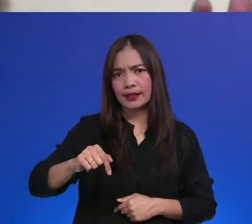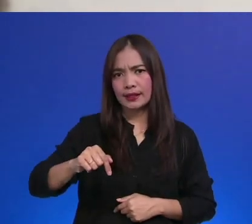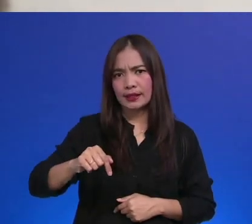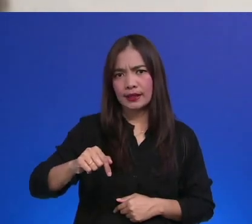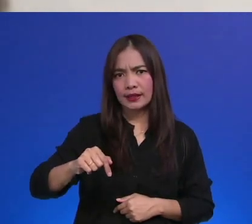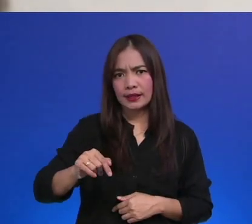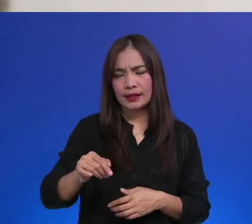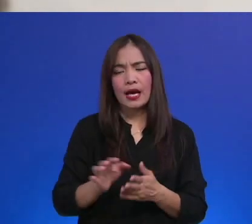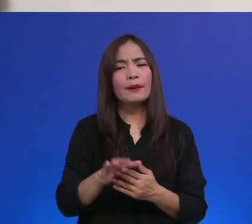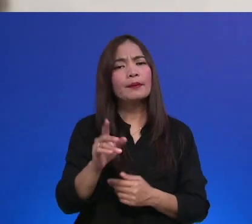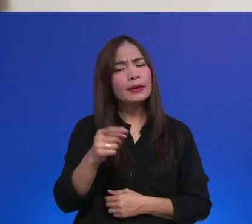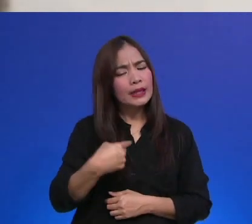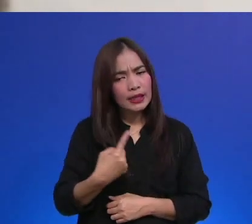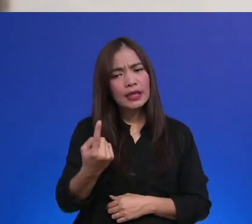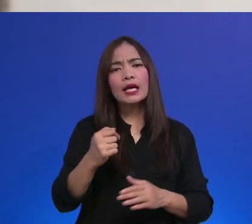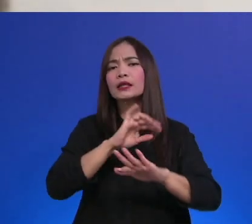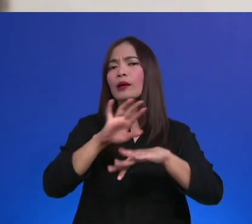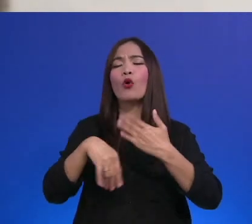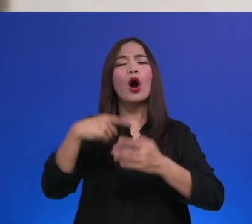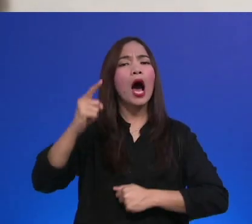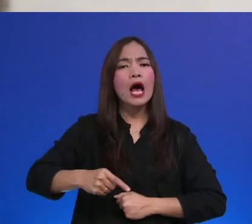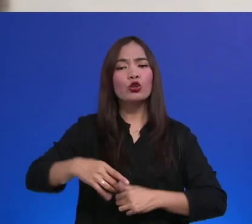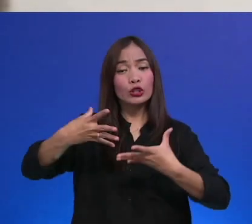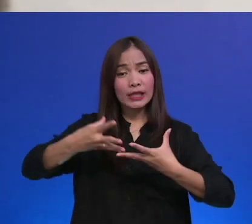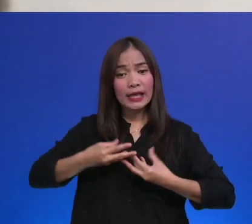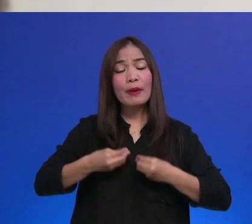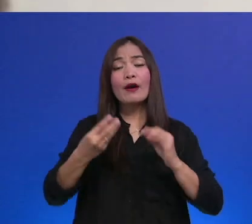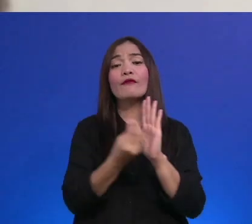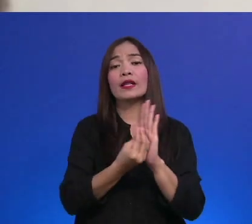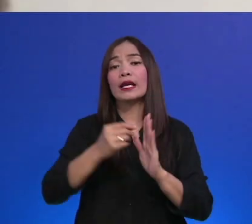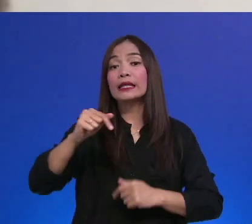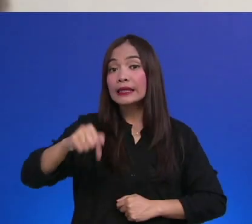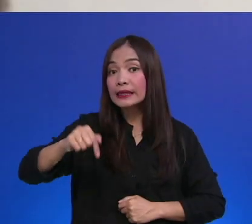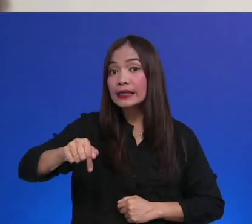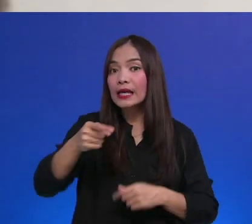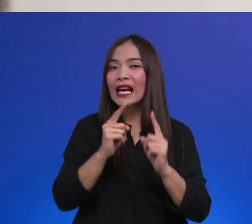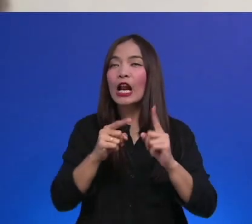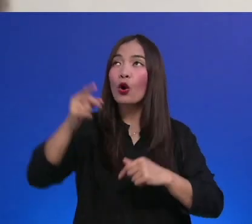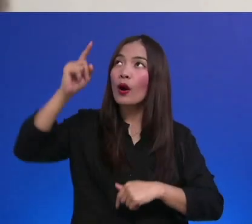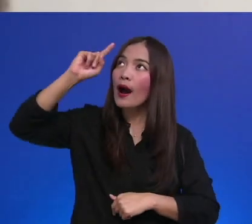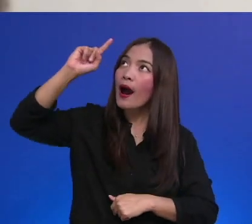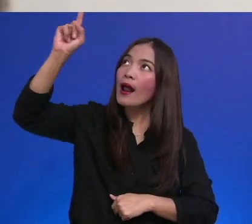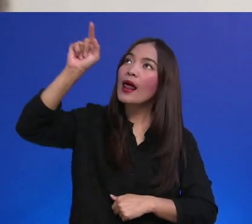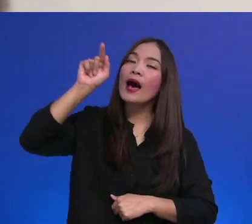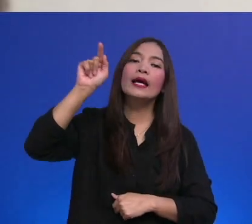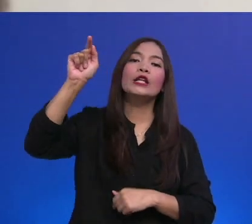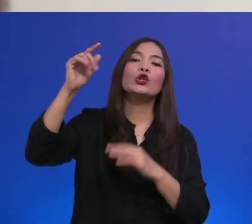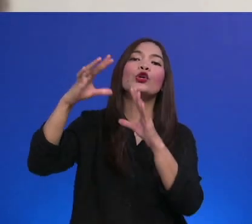kita harus menerima kenyataan ini bahwa Allah itu roh